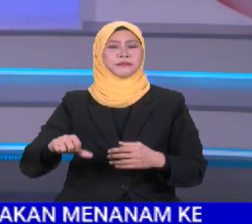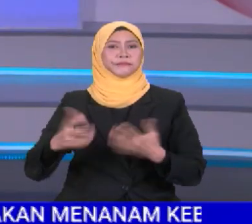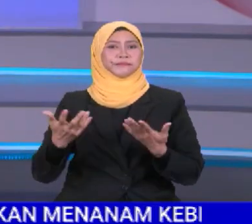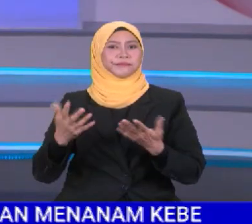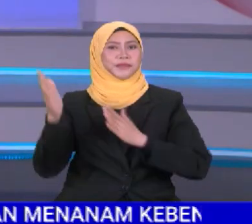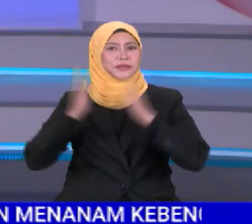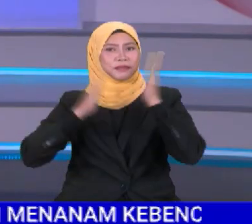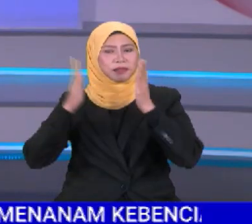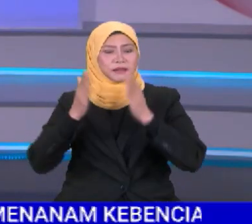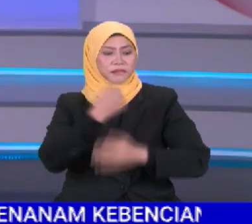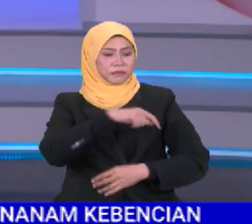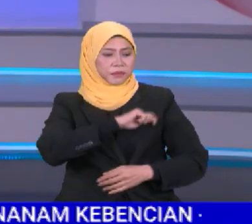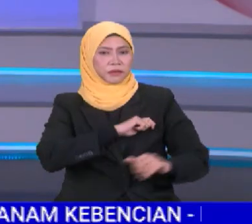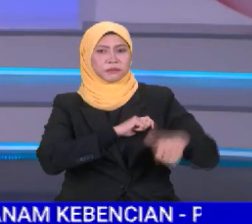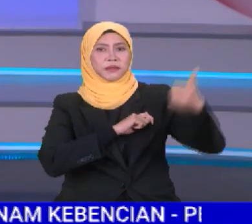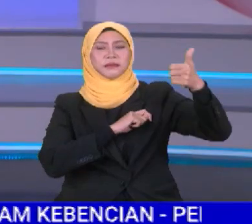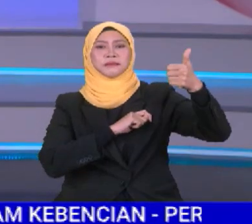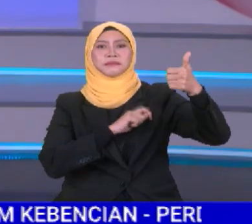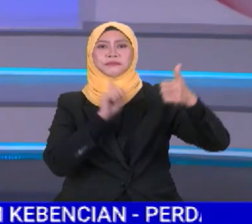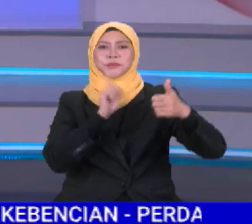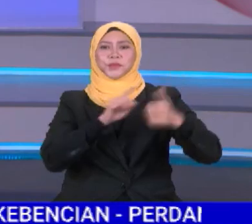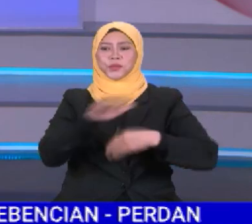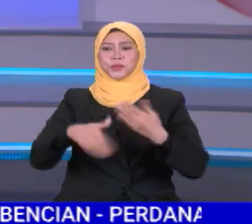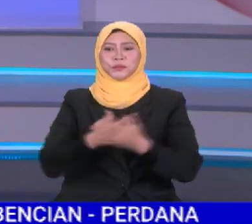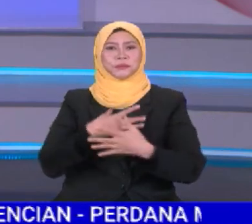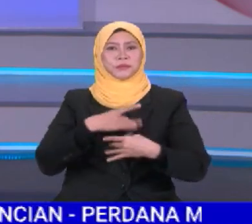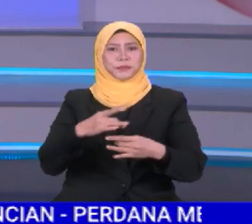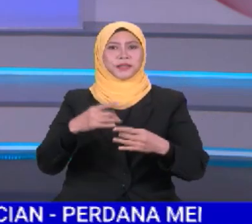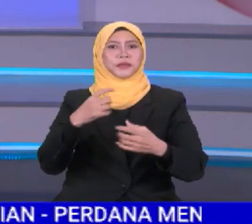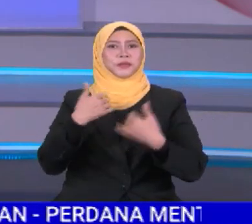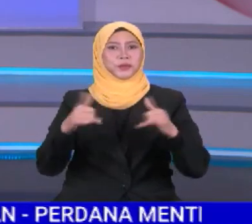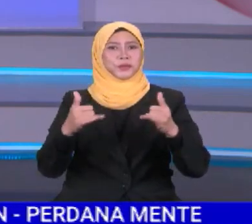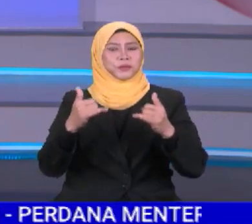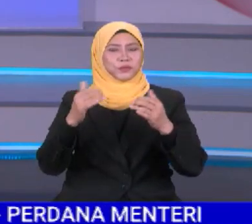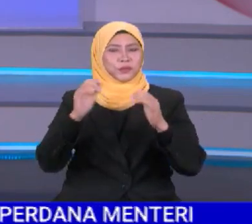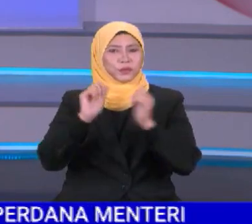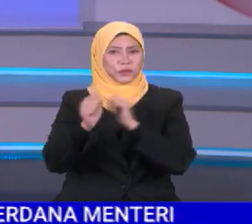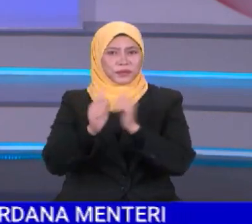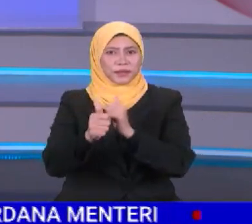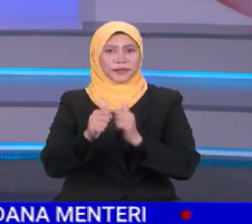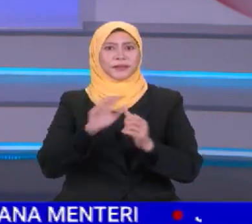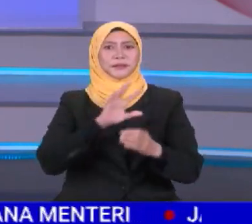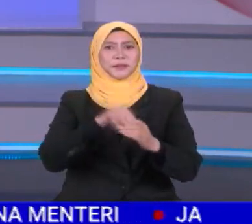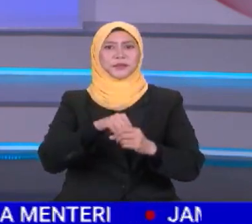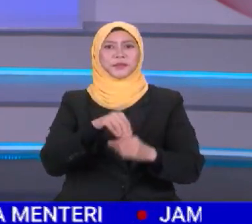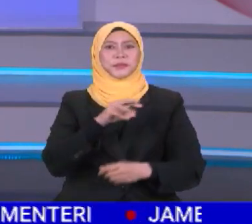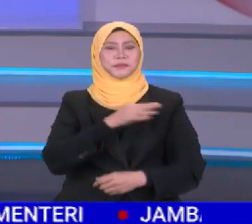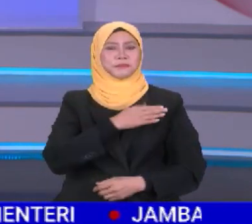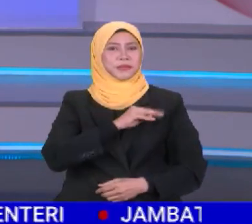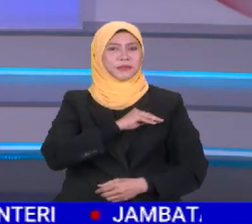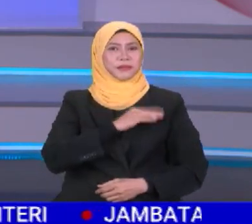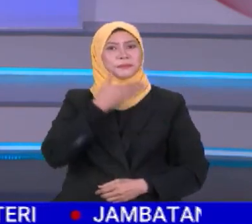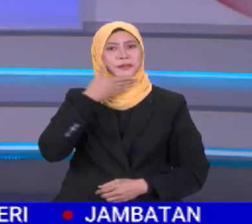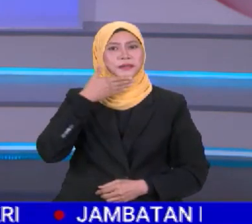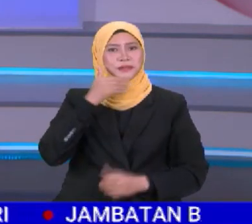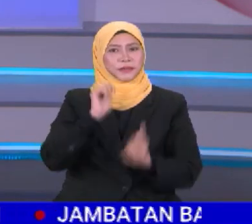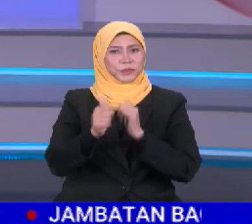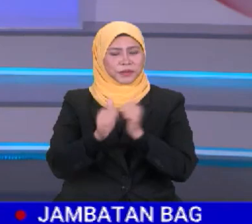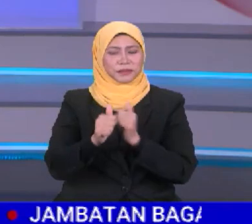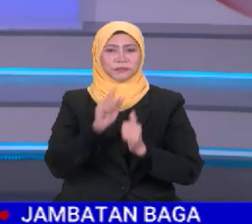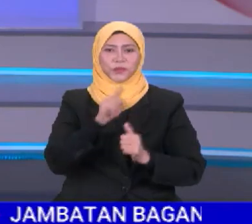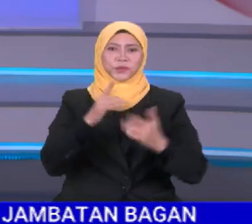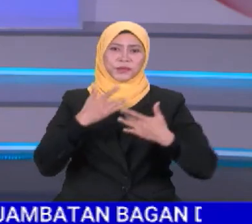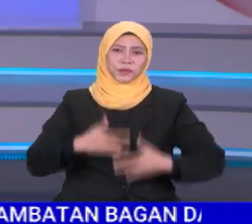kepada Spanyol semalam turut dirasaki oleh semua peminatsukan tanah air termasuk menteri beliau dan sukan hanayo meskipun